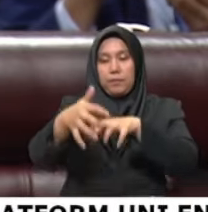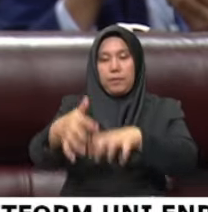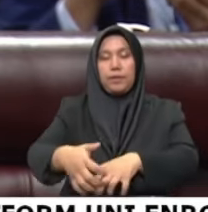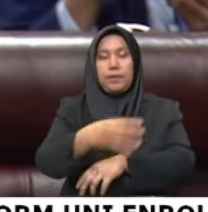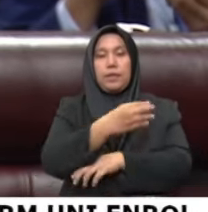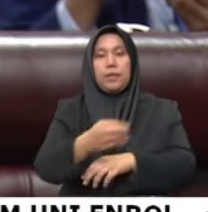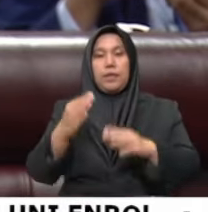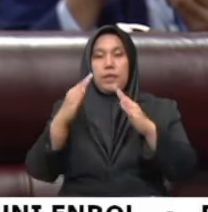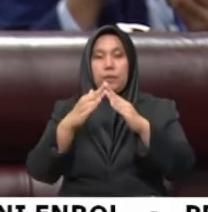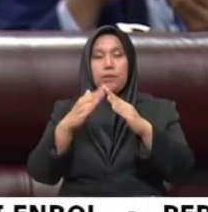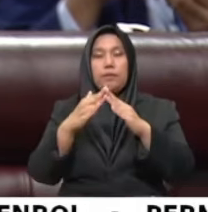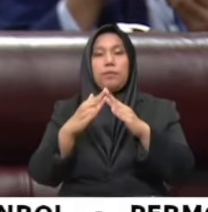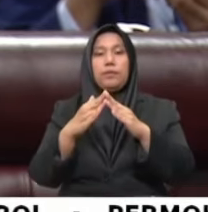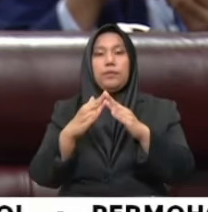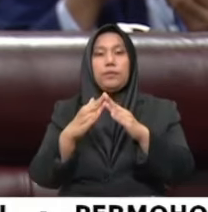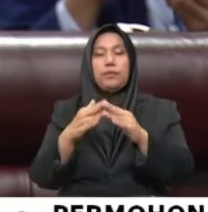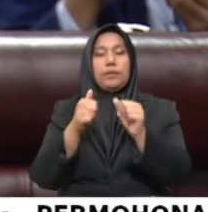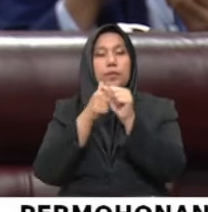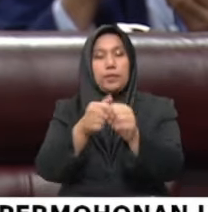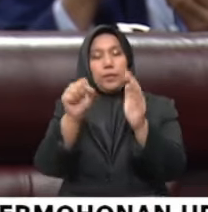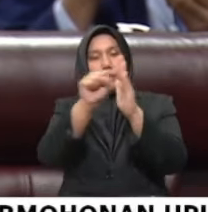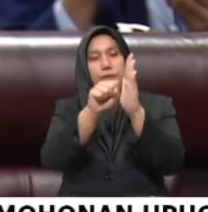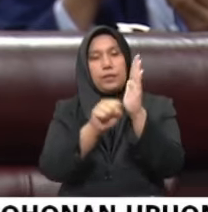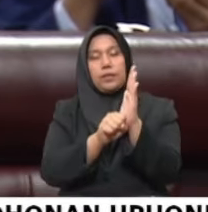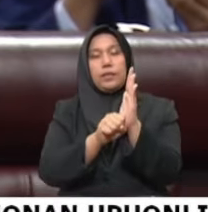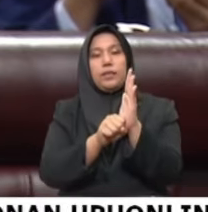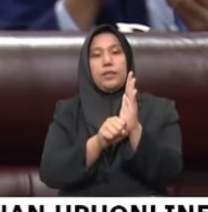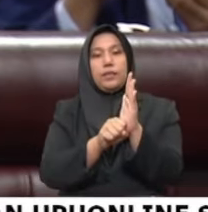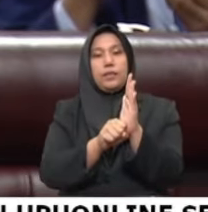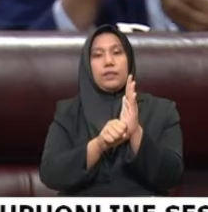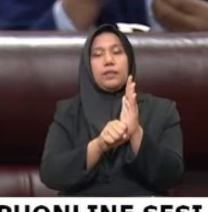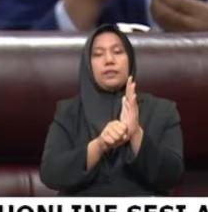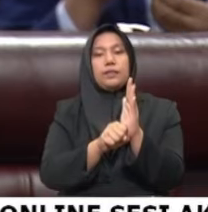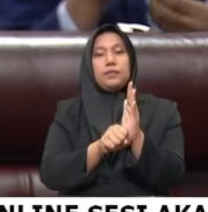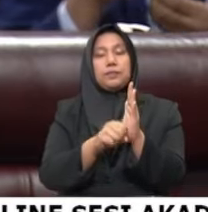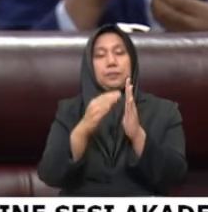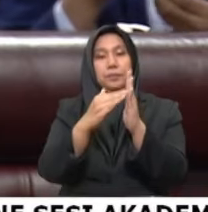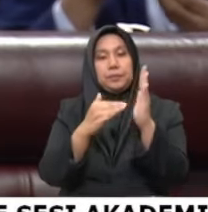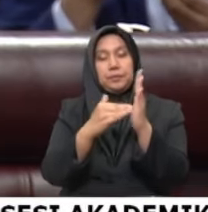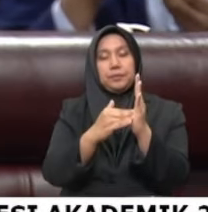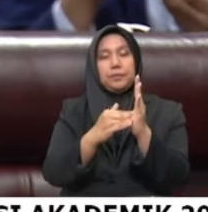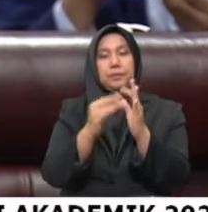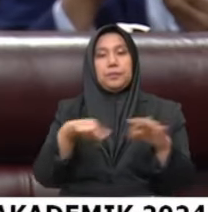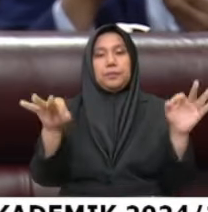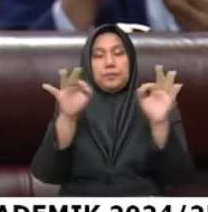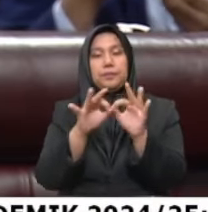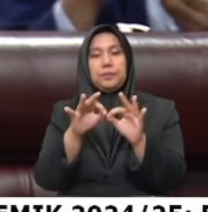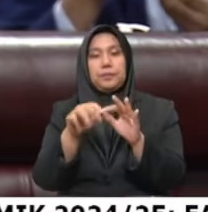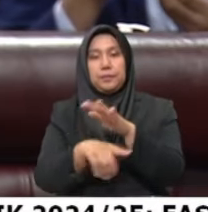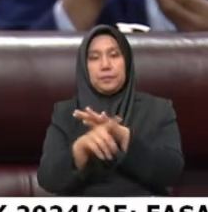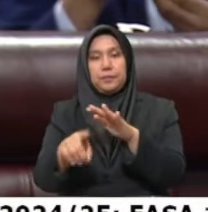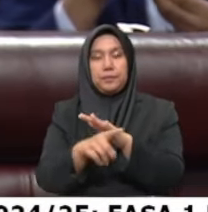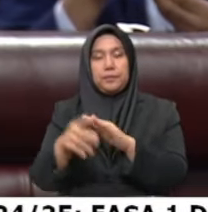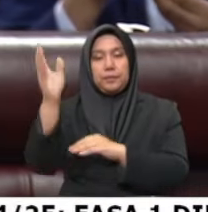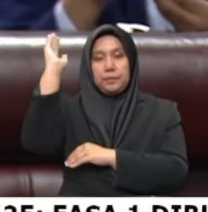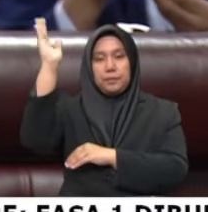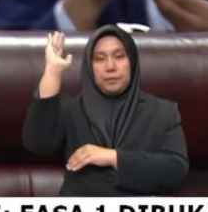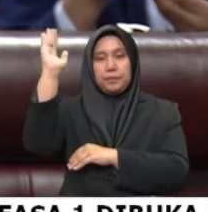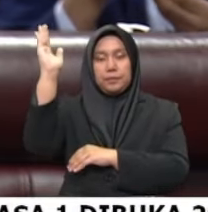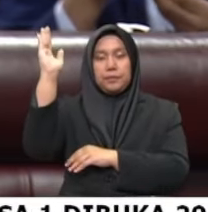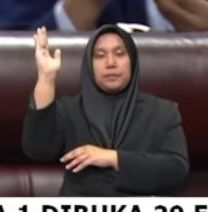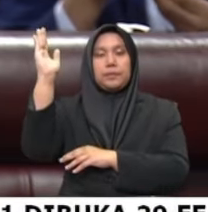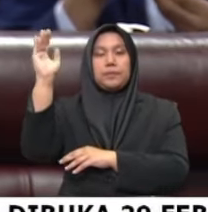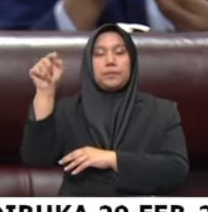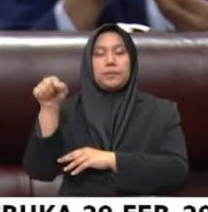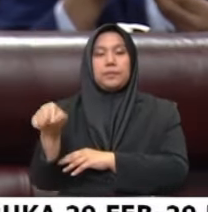kediaman, tertakluk kepada beberapa syarat ataupun sekatan kepentingan. Dasar yang dibentangkan oleh Kementerian Kemajuan Luar Bandar